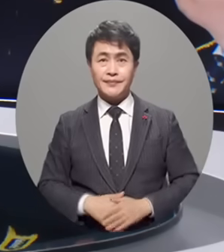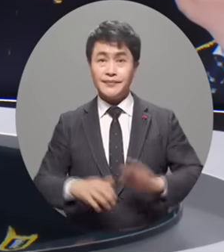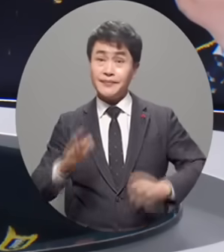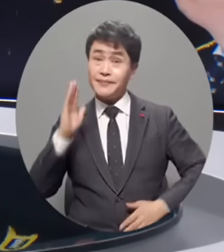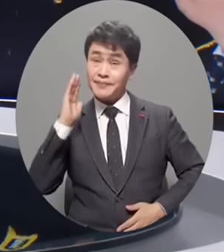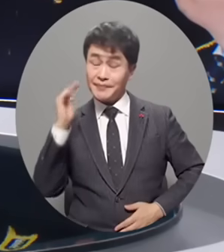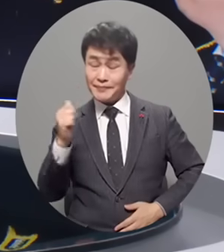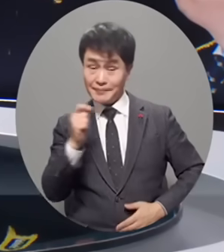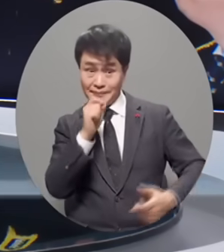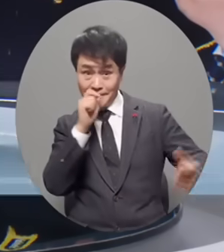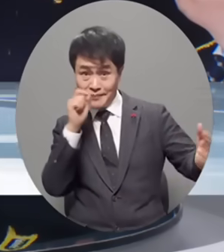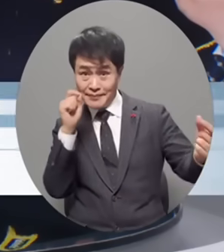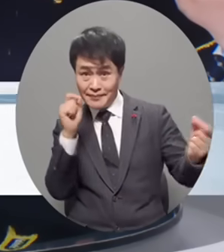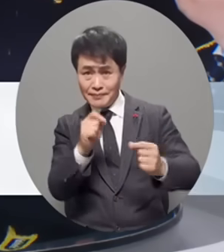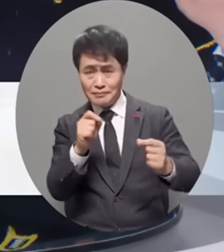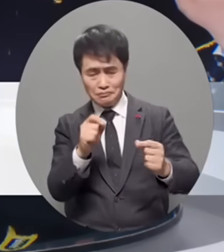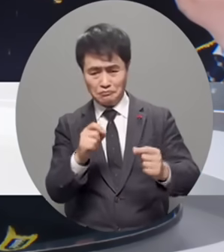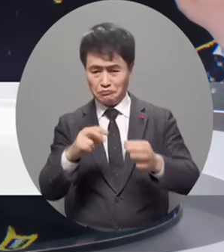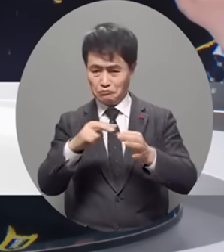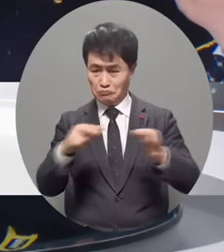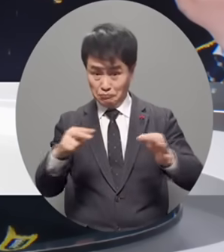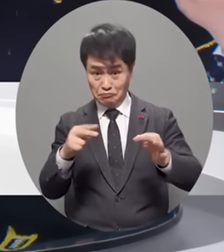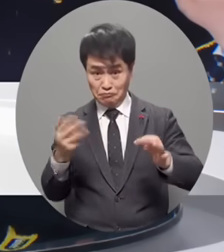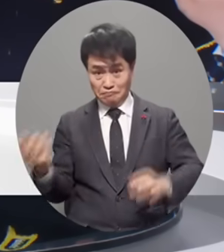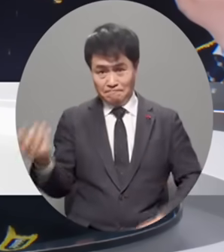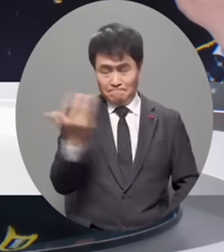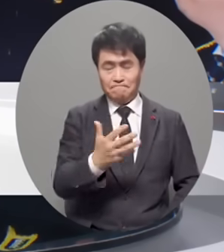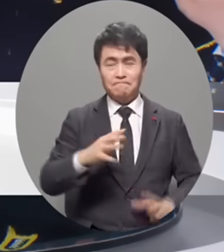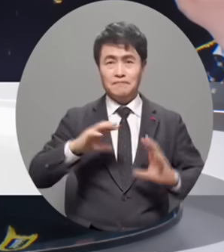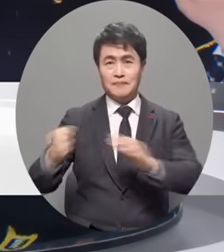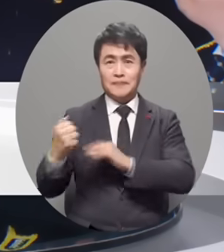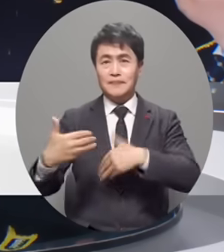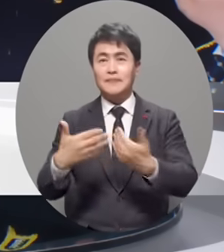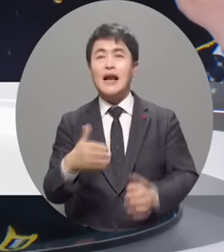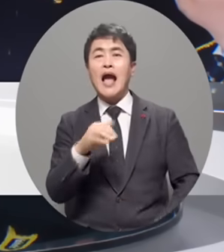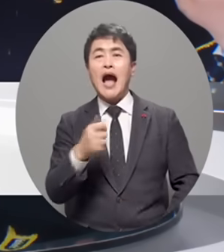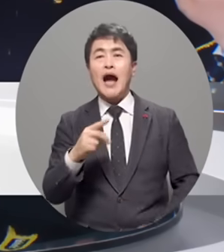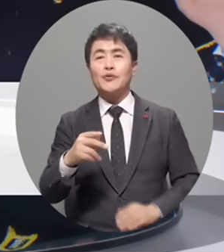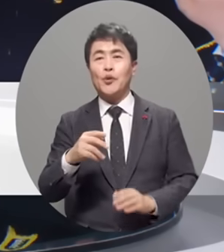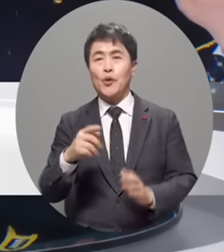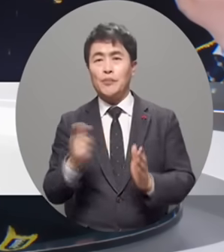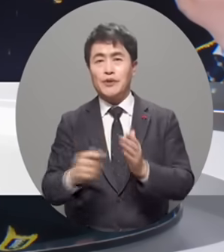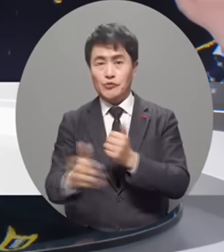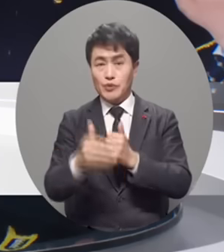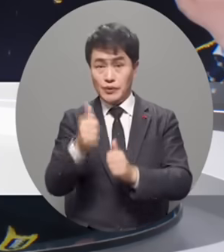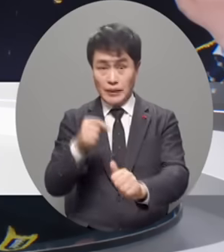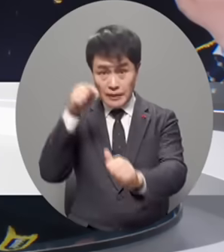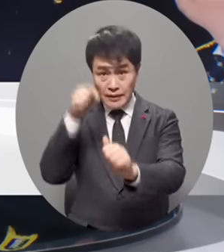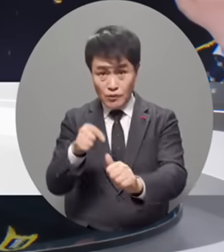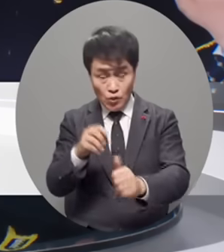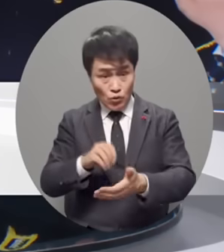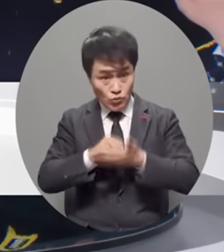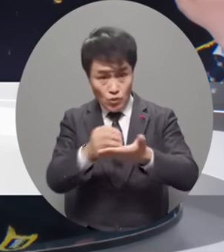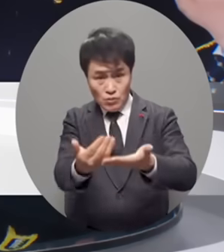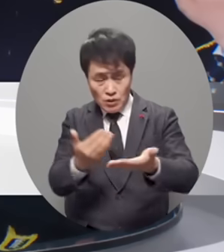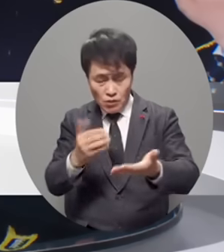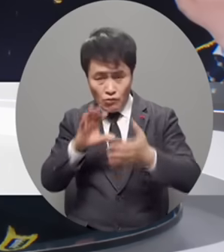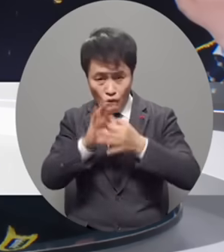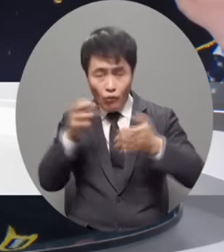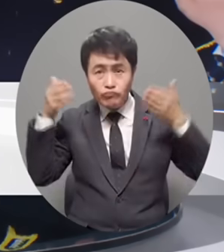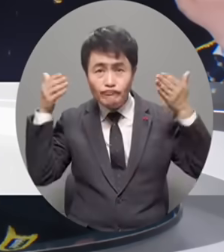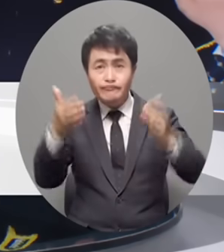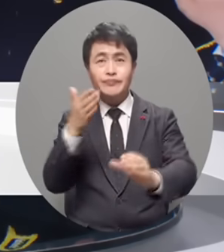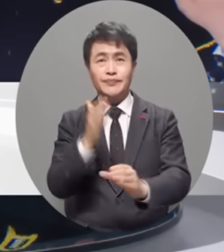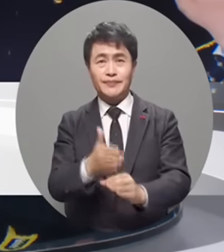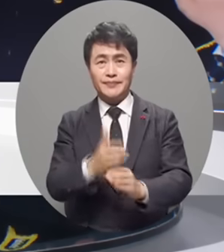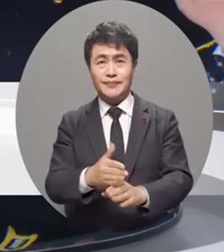대통령의 최측근에서 여의도로 직행한 국민의힘 한동훈 비대위원장 지명자에 대해서 취임 전부터 관심이 쏠리고